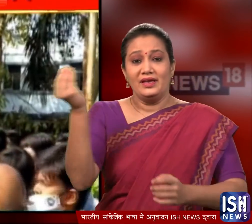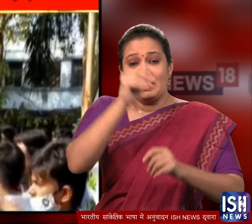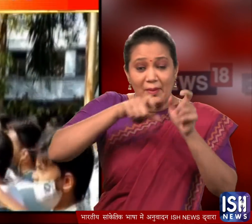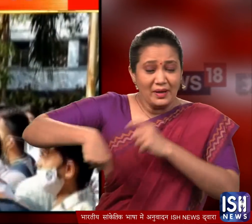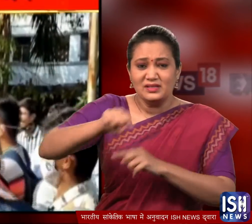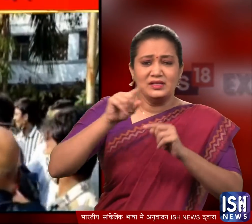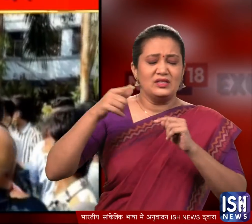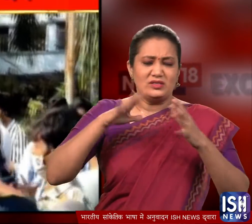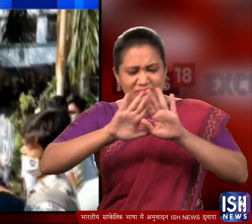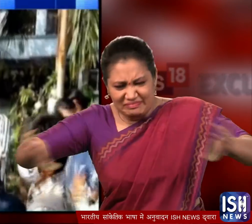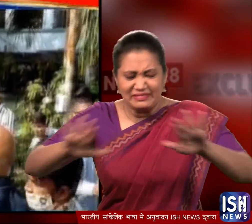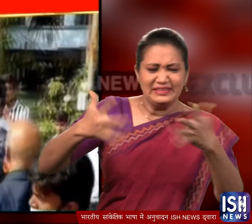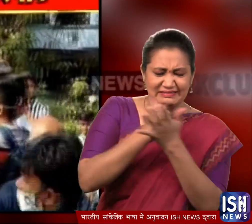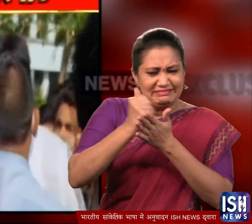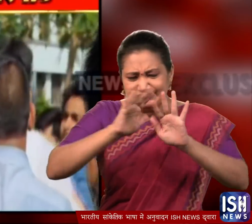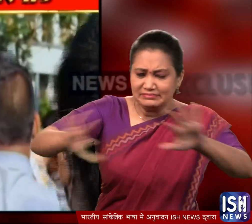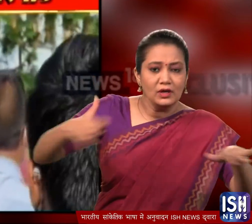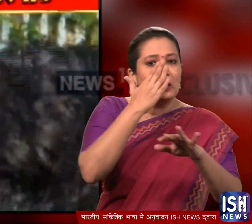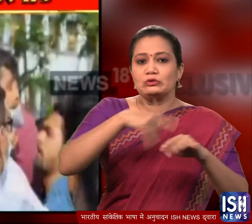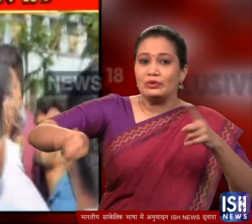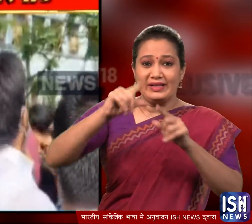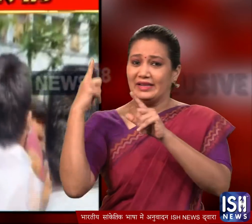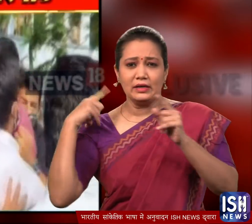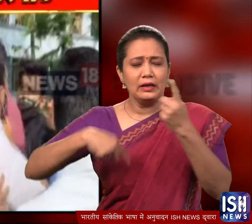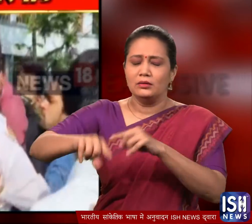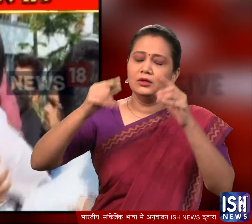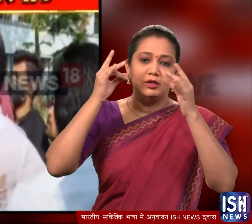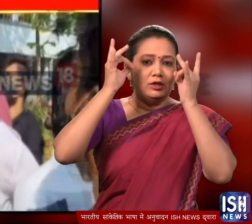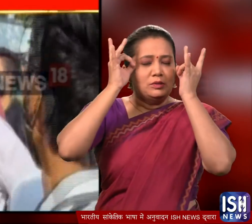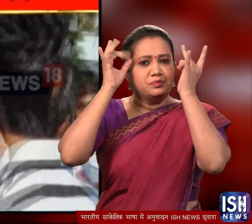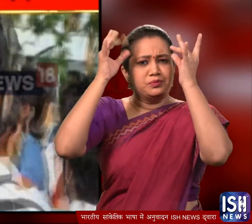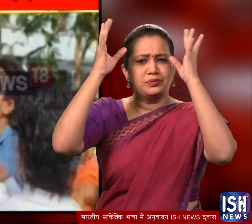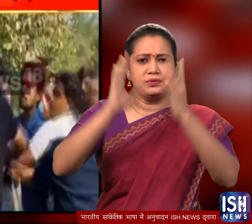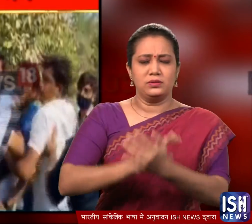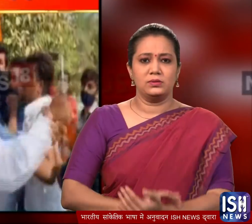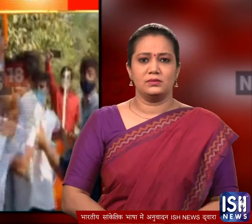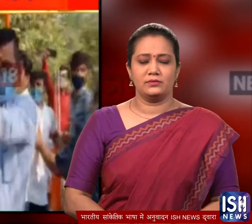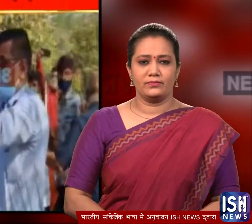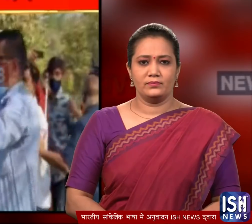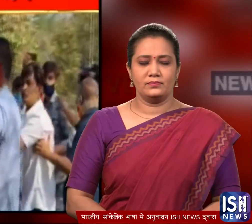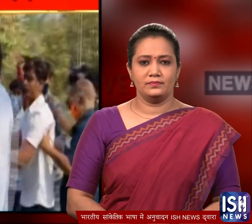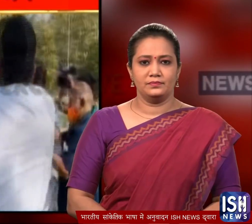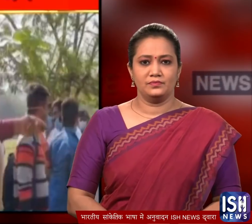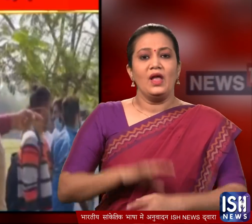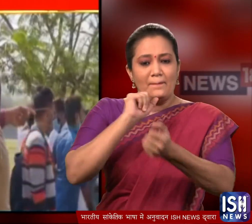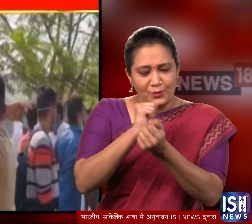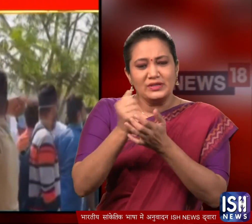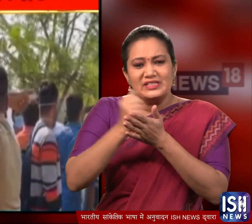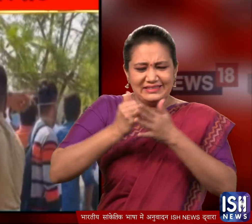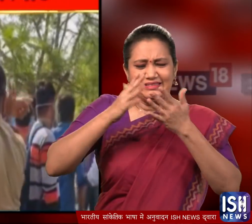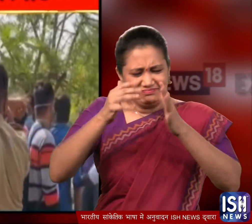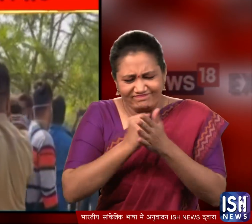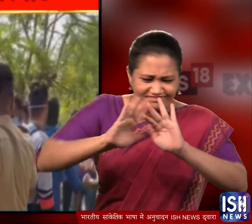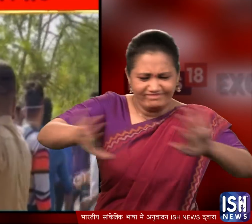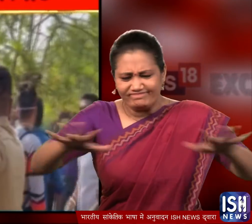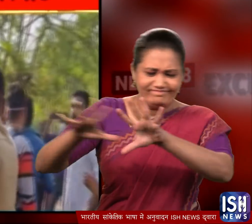कुछ लोग दोनों तरफ के नेताओं को रोकने की कोशिश करते रहे, लेकिन छात्र नेताओं के सिर पर तो जैसे खून सवार हो गया। पुलिस वालों ने